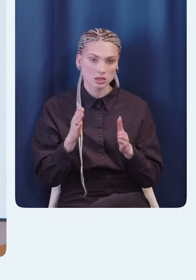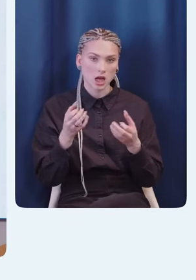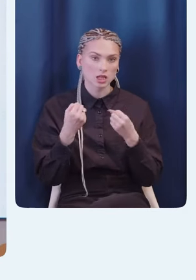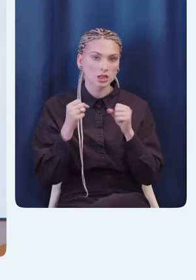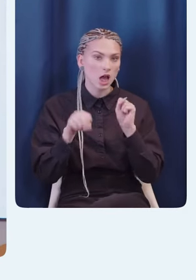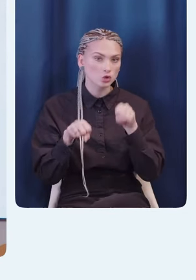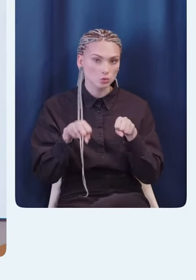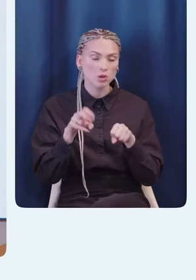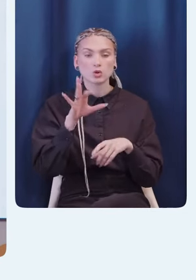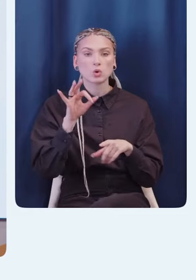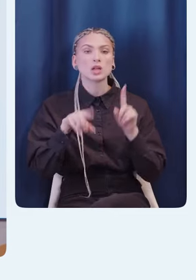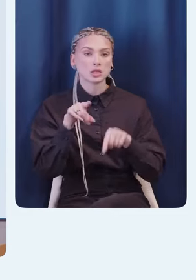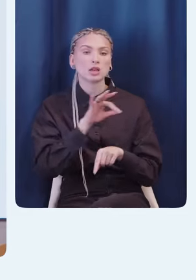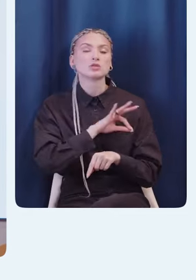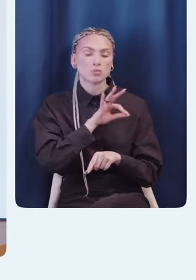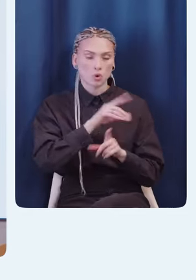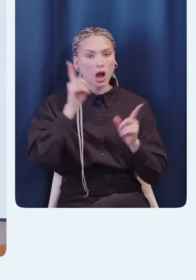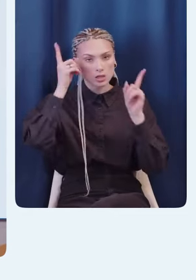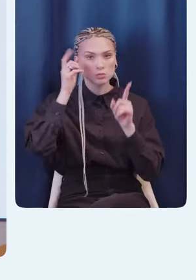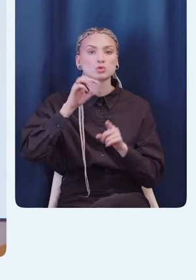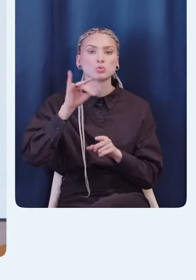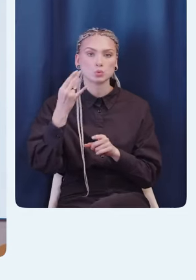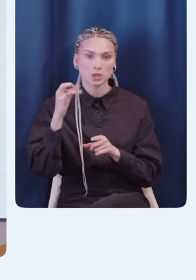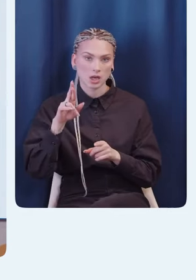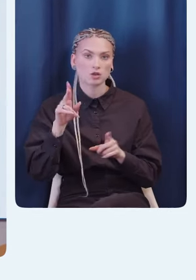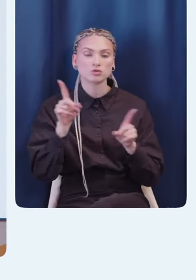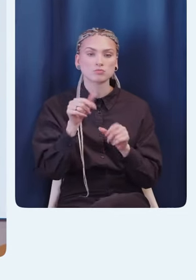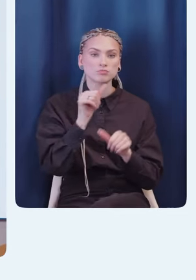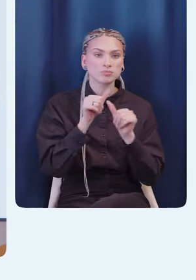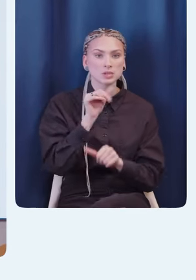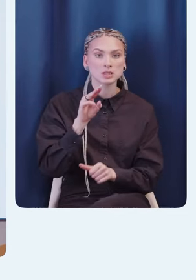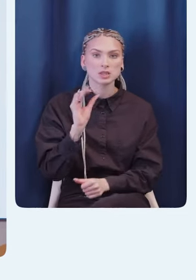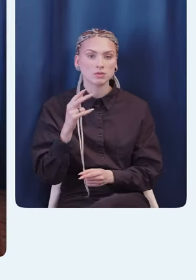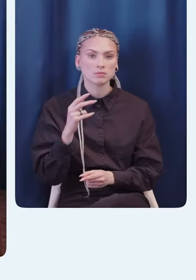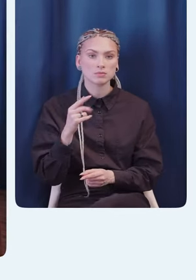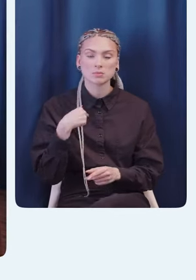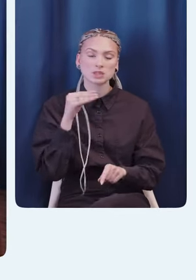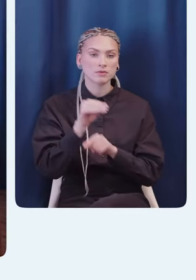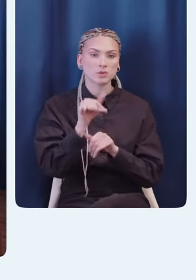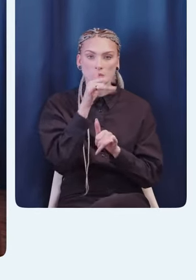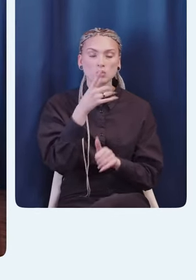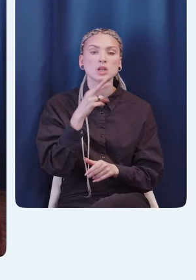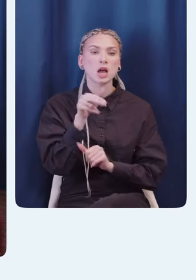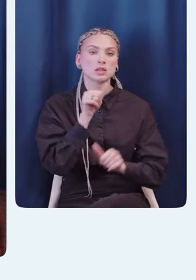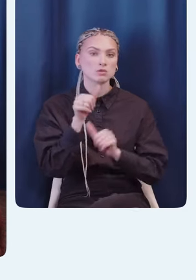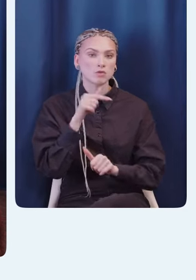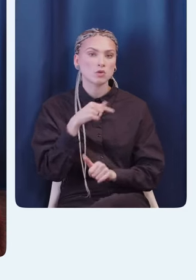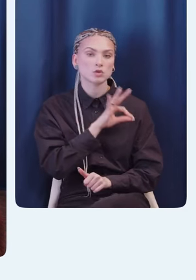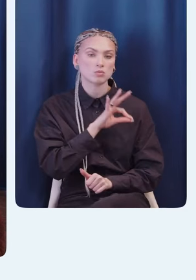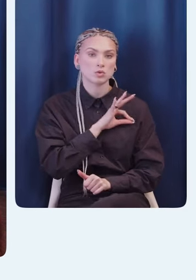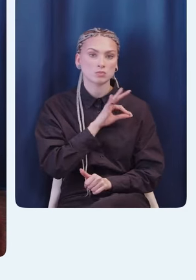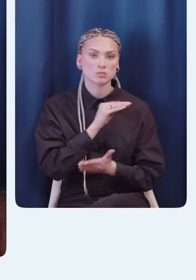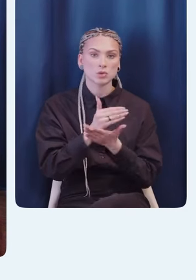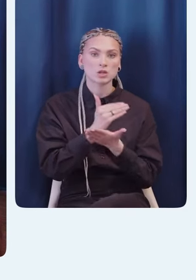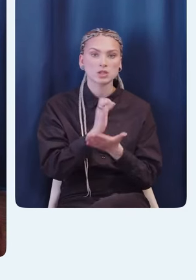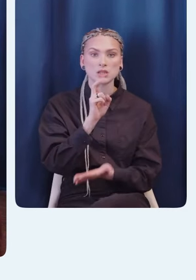используют инстанс Android Studio, для того, и даже есть такой способ, чтобы прогонять. Ребят, можете вы ответить, и тогда... Для тестирования в основном может использоваться